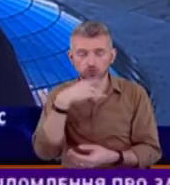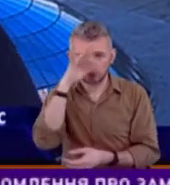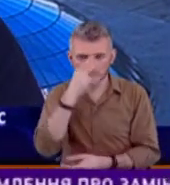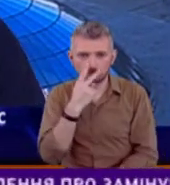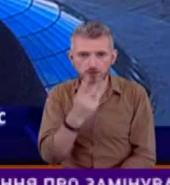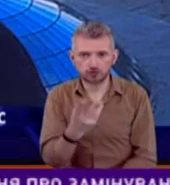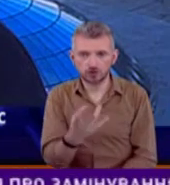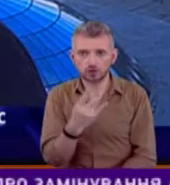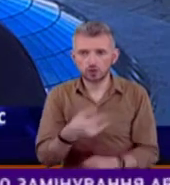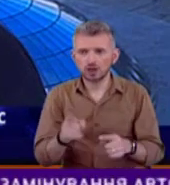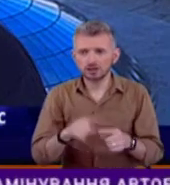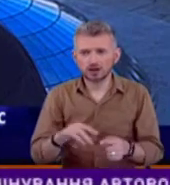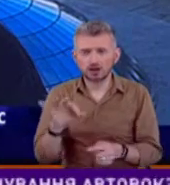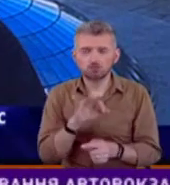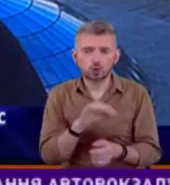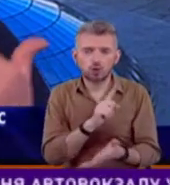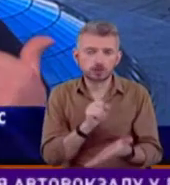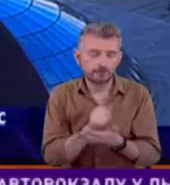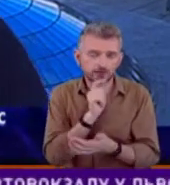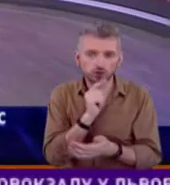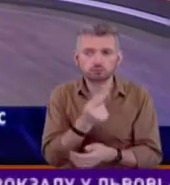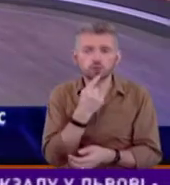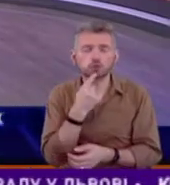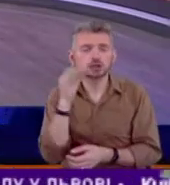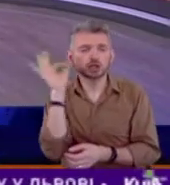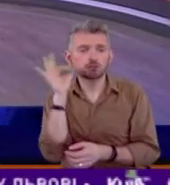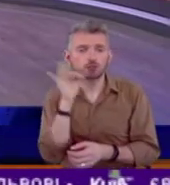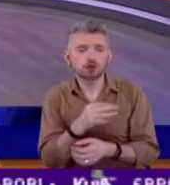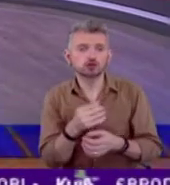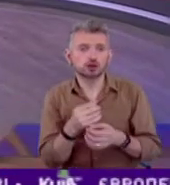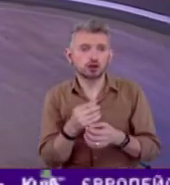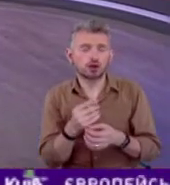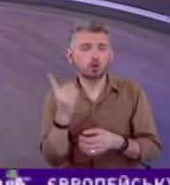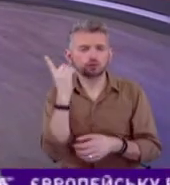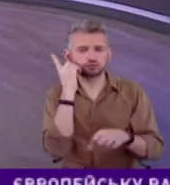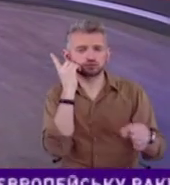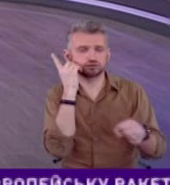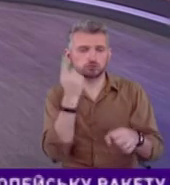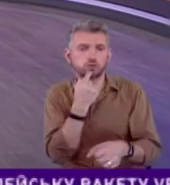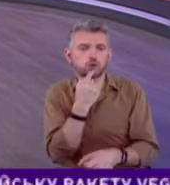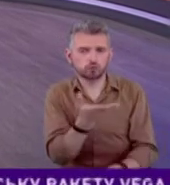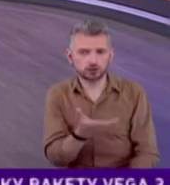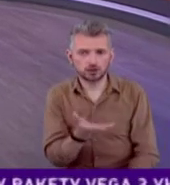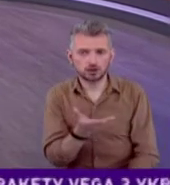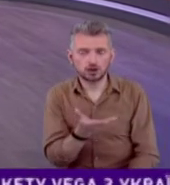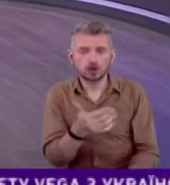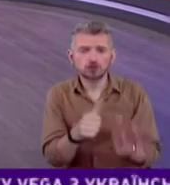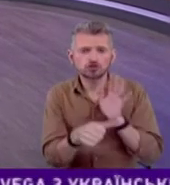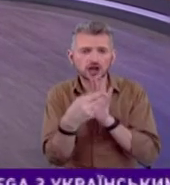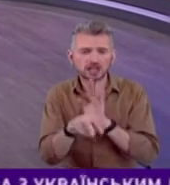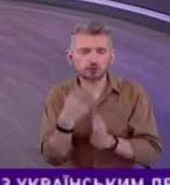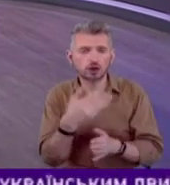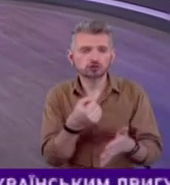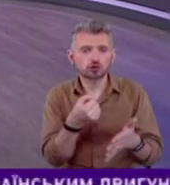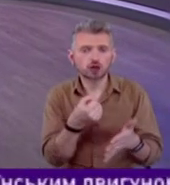бачить, от це про невідворотність. Ви спробуйте в Німеччині проїхатися по телефону. Да, ну тут, опять же, 60 євро – це якщо,